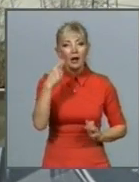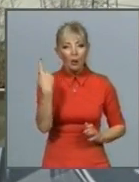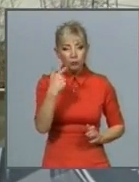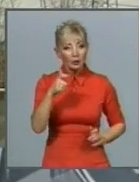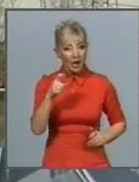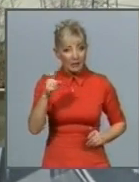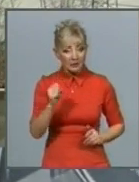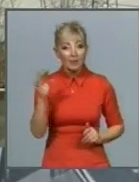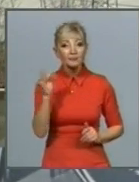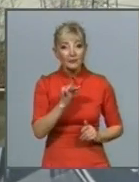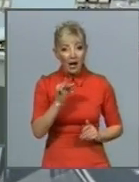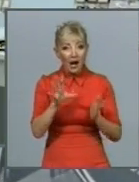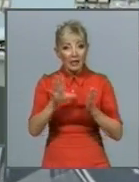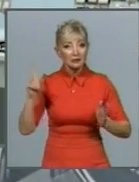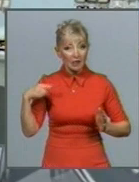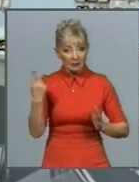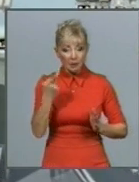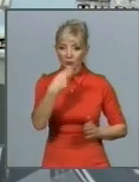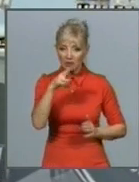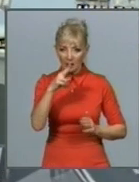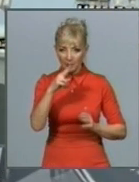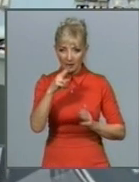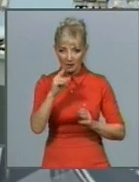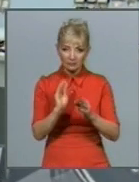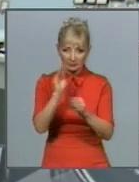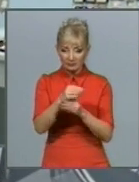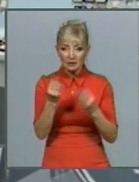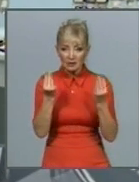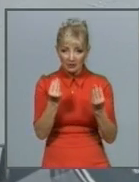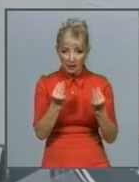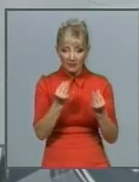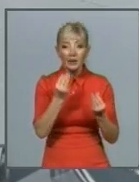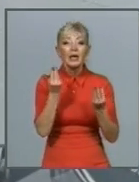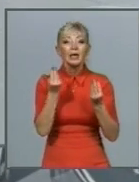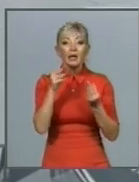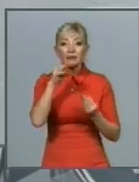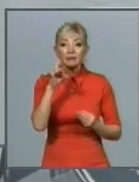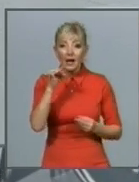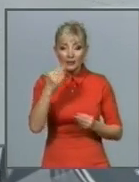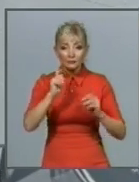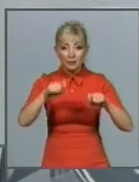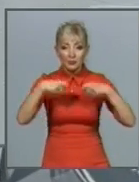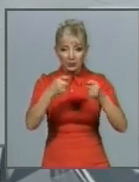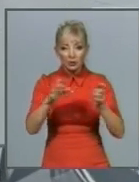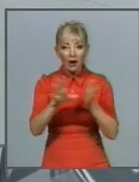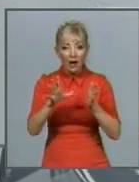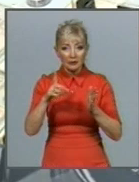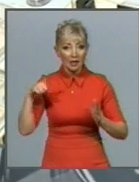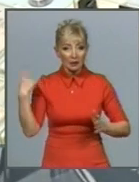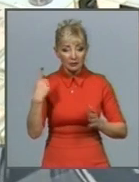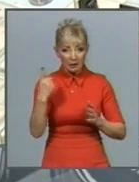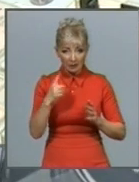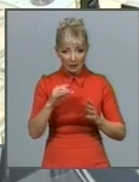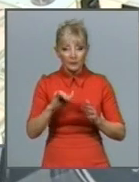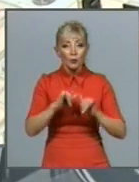електроенергію суттєво зросте вже у грудні. Відповідно рішення НКРЕКП, тариф на передачу електроенергії споживачам збільшиться